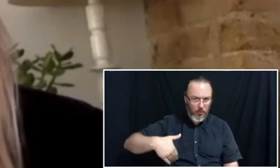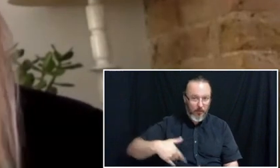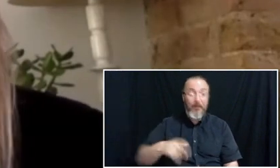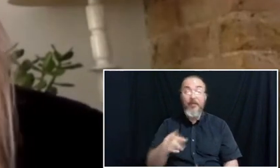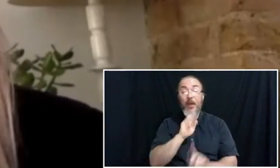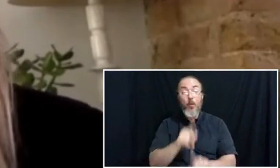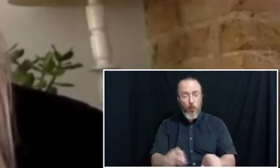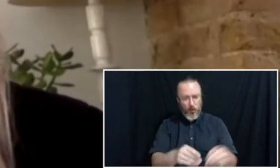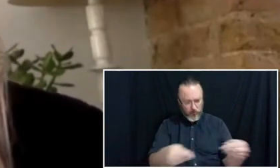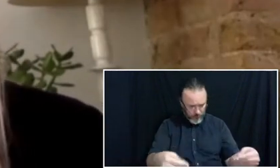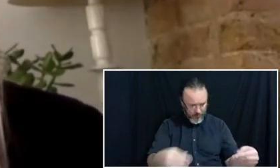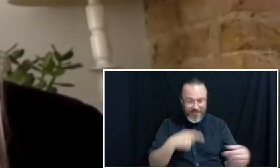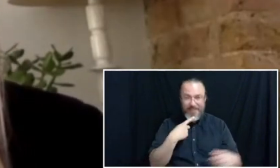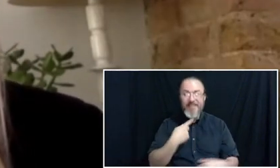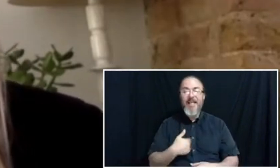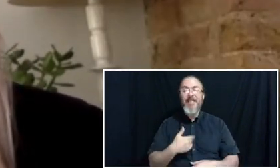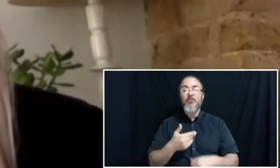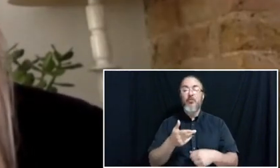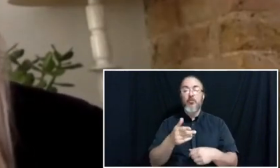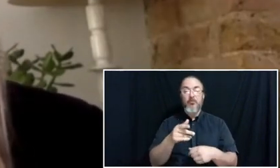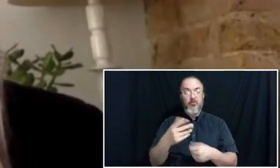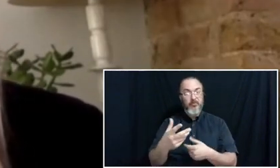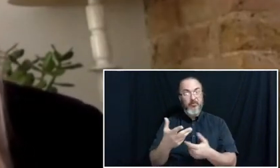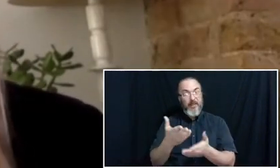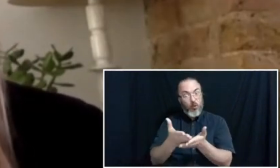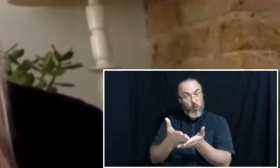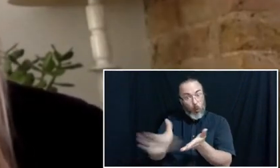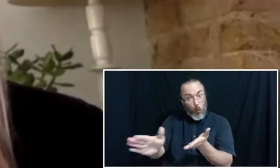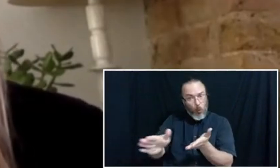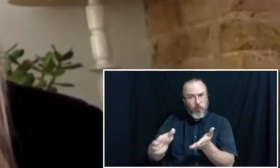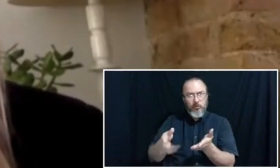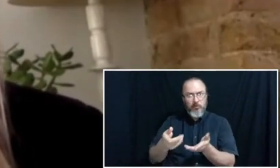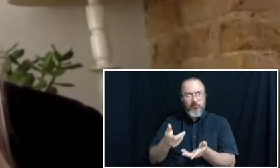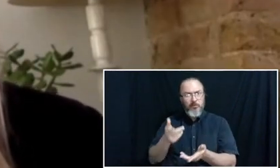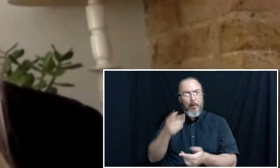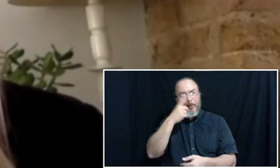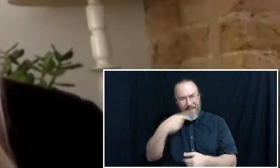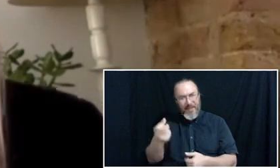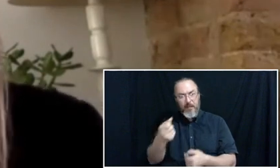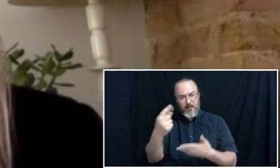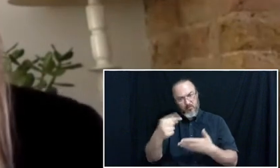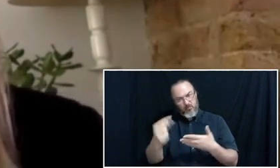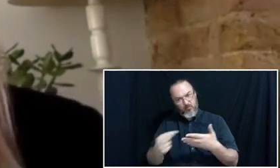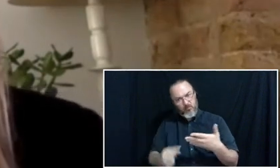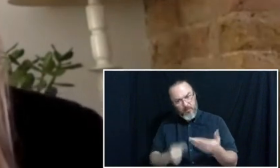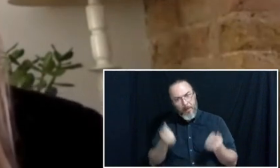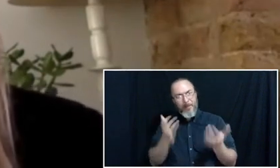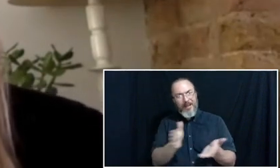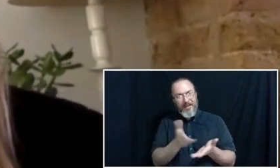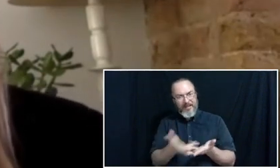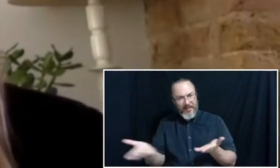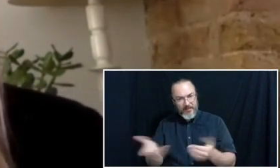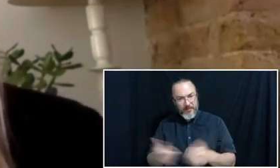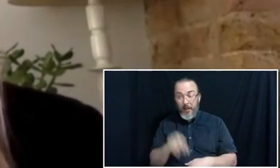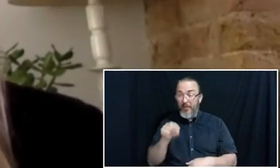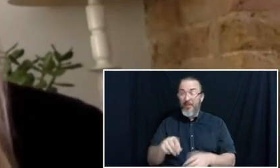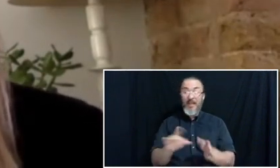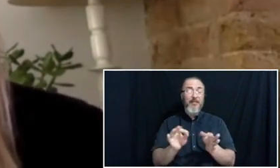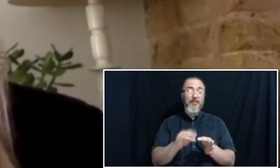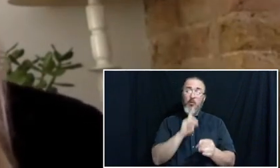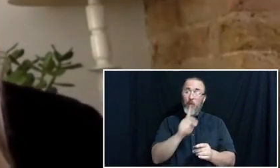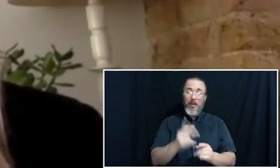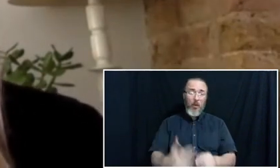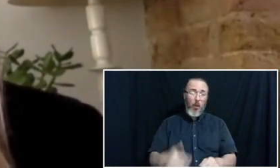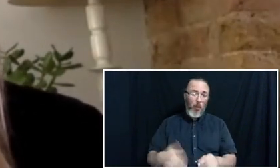connaissance peut être suscitée par plusieurs facteurs. Et ce message est encore